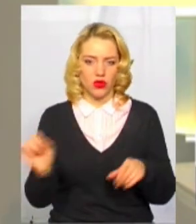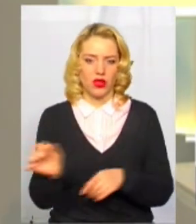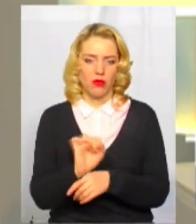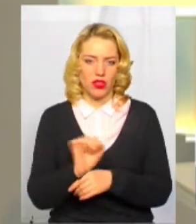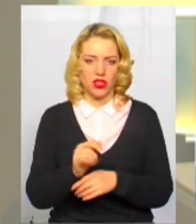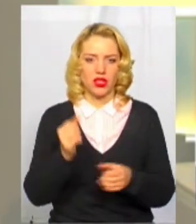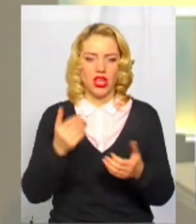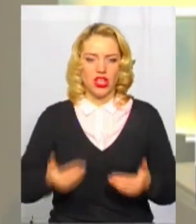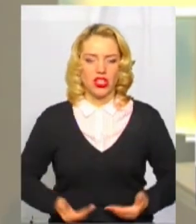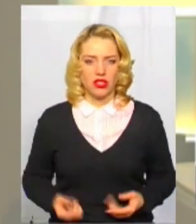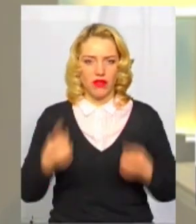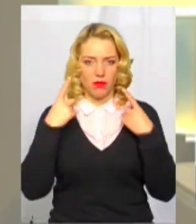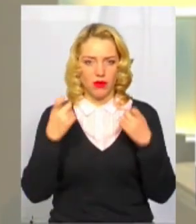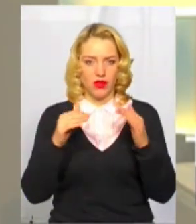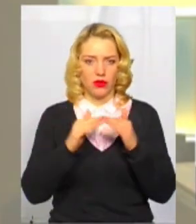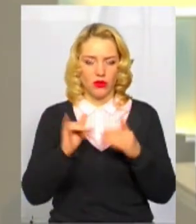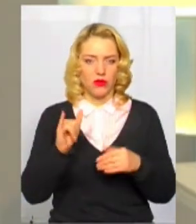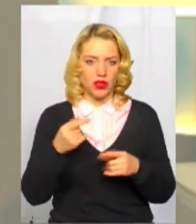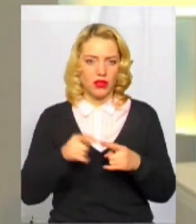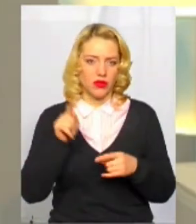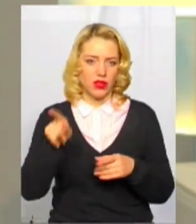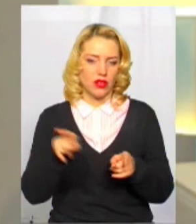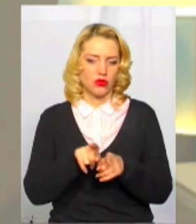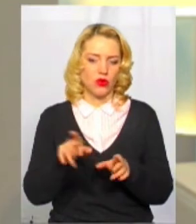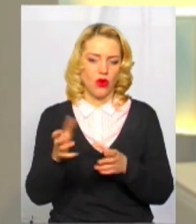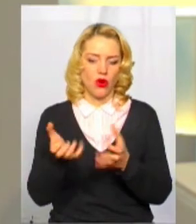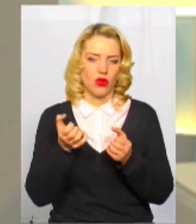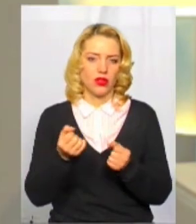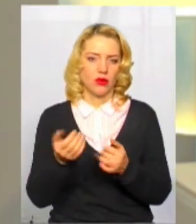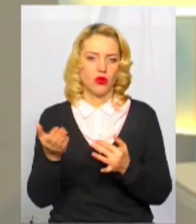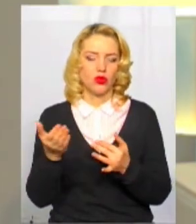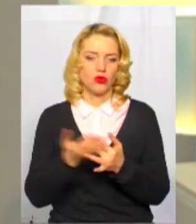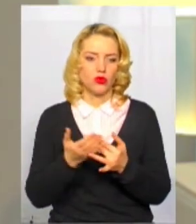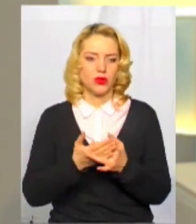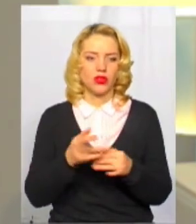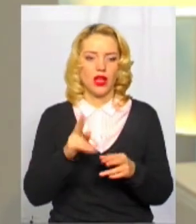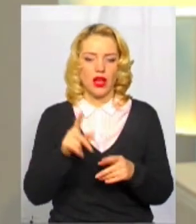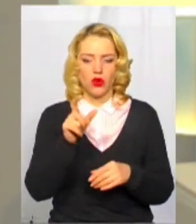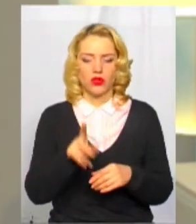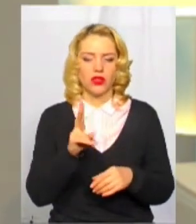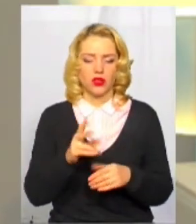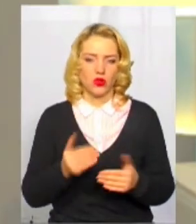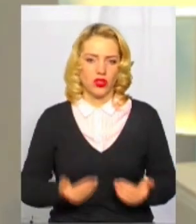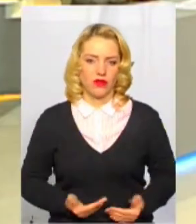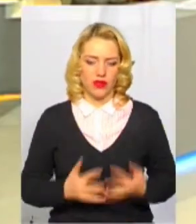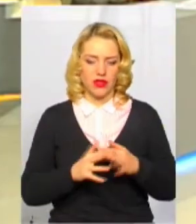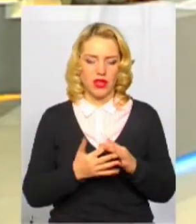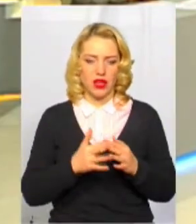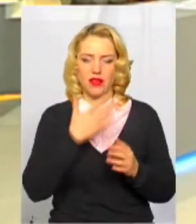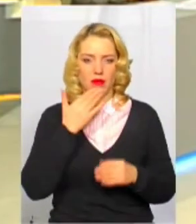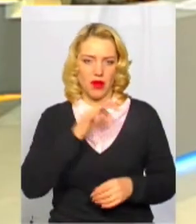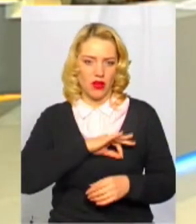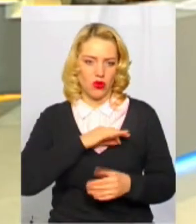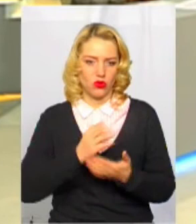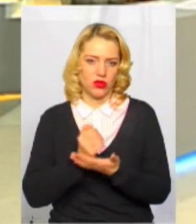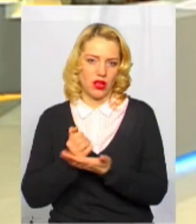високоповерхових будинках великої площі, і вона теж отримує субсидії, як та людина, яка живе в селі і не має ніякого достатку. Постанова, яка